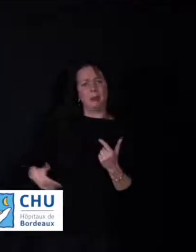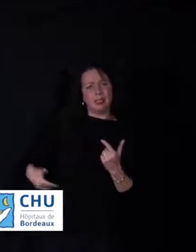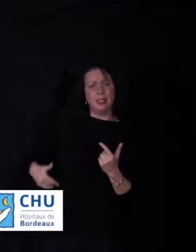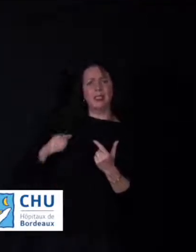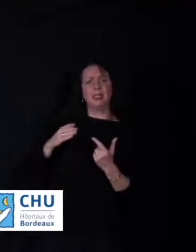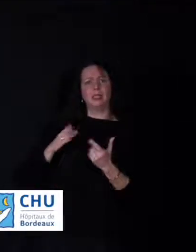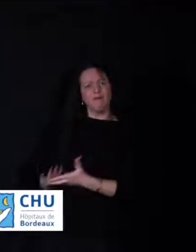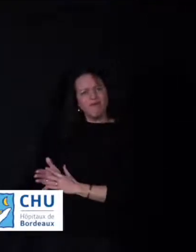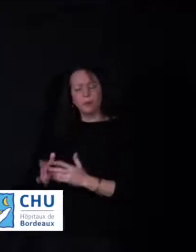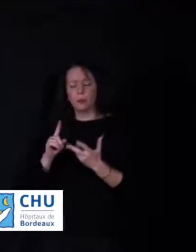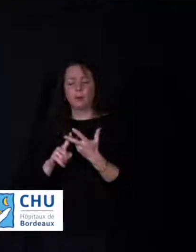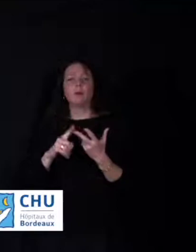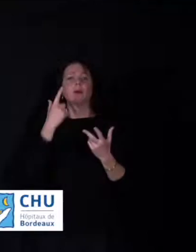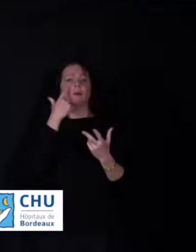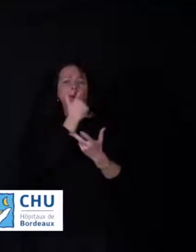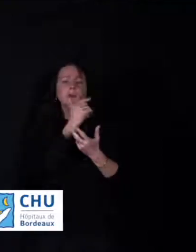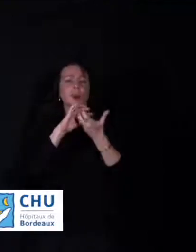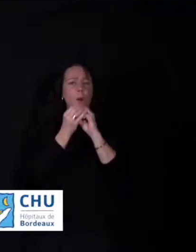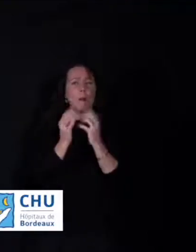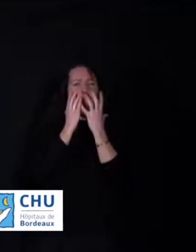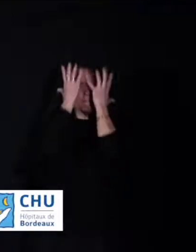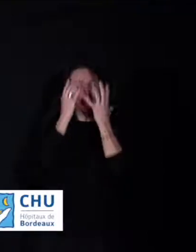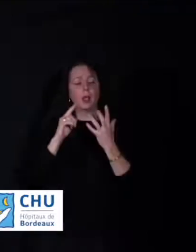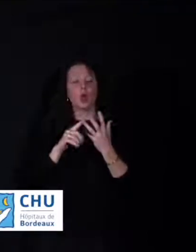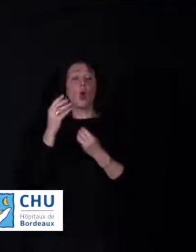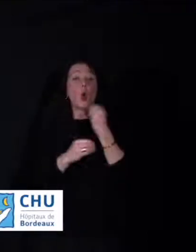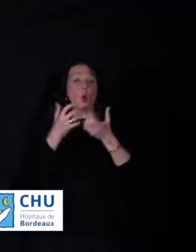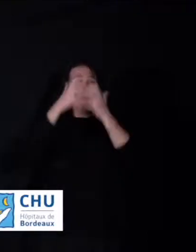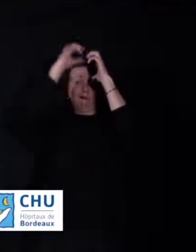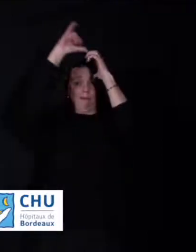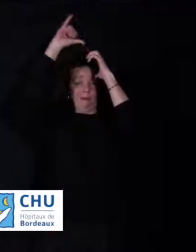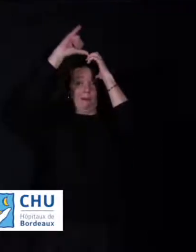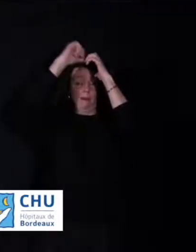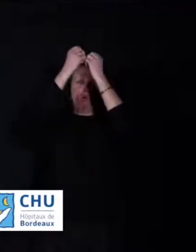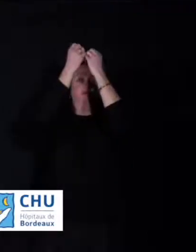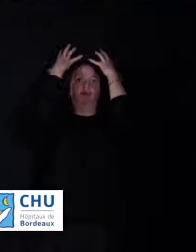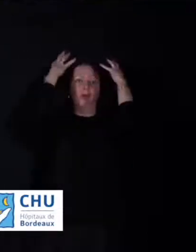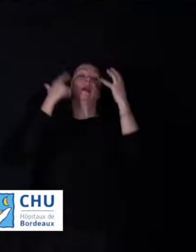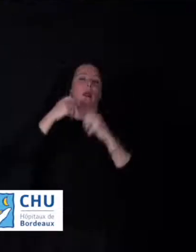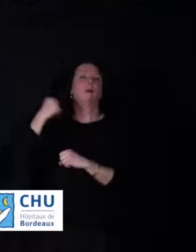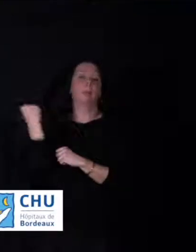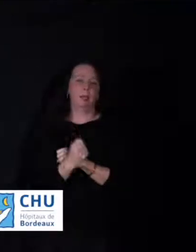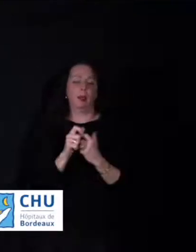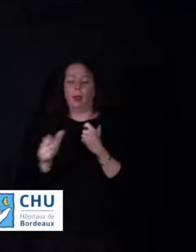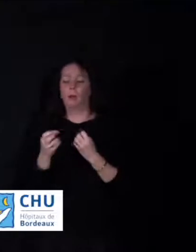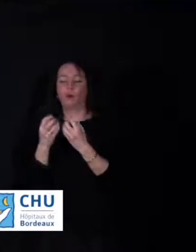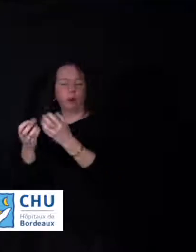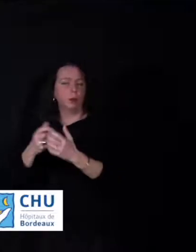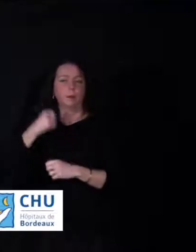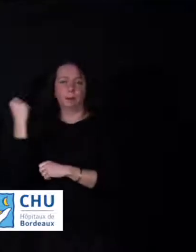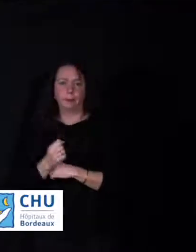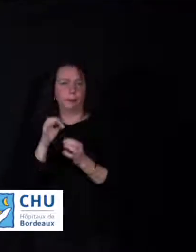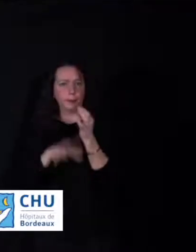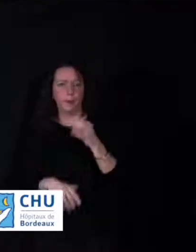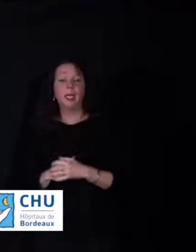des kératoconjonctivites ou bien des atteintes du système nerveux central, qui sont donc les plus graves atteintes de la rougeole. Et il